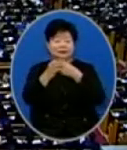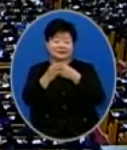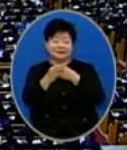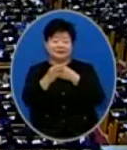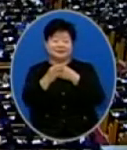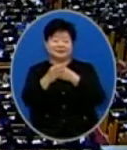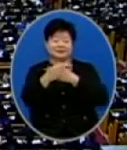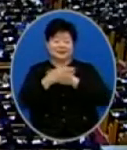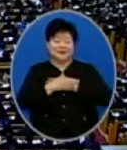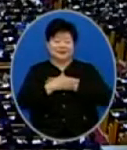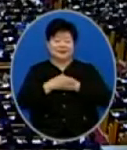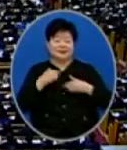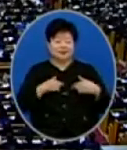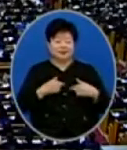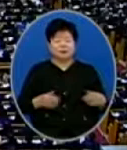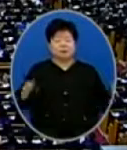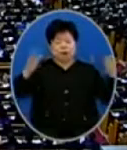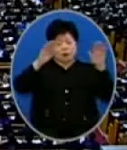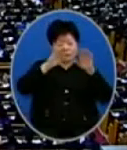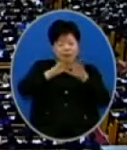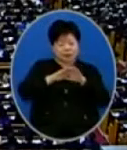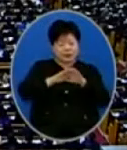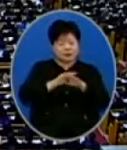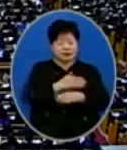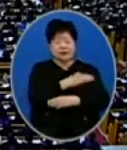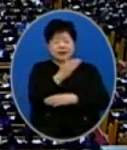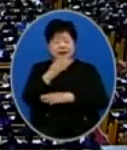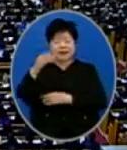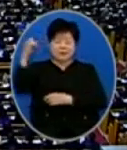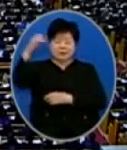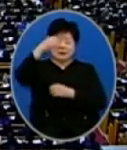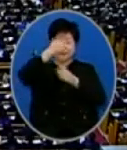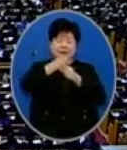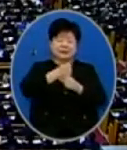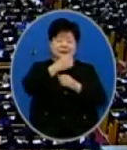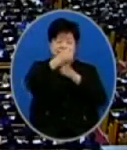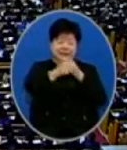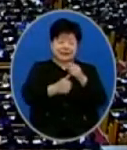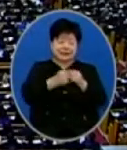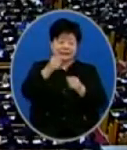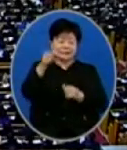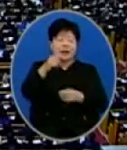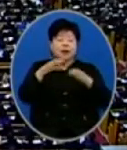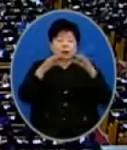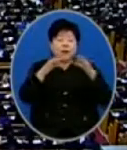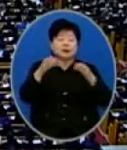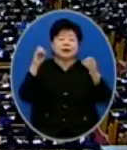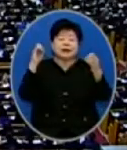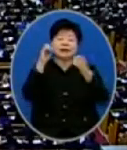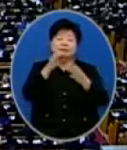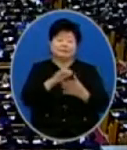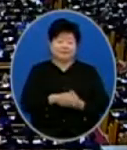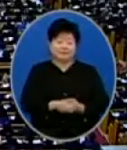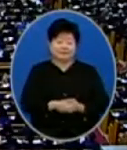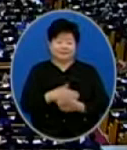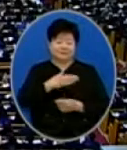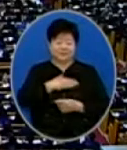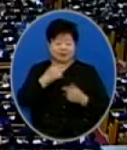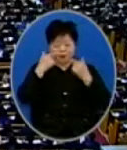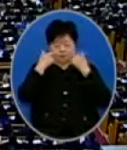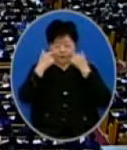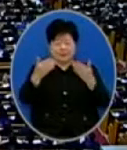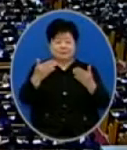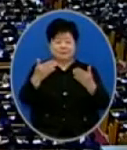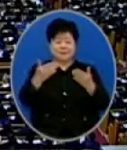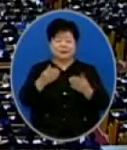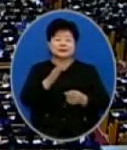저는 깊은 어둠에서 찬란한 빛을 만들어 내신 하나님의 음성이라 답할 것입니다 저는 확신합니다